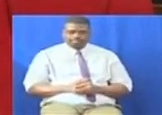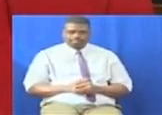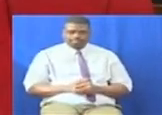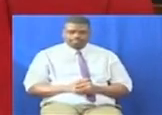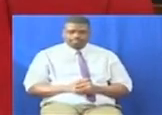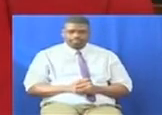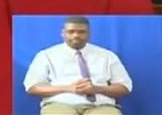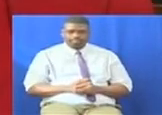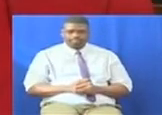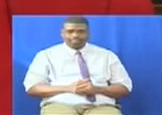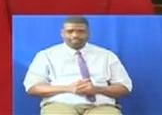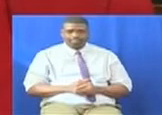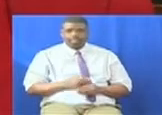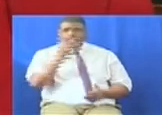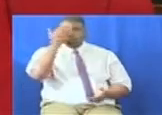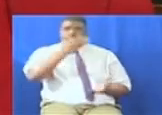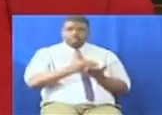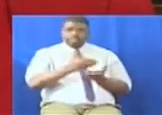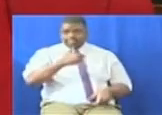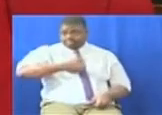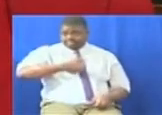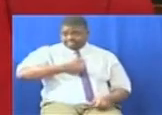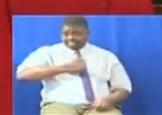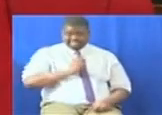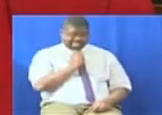Na mimi kwa kweli Mheshimiwa Spika,